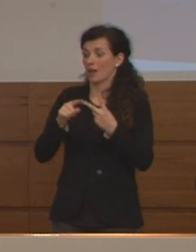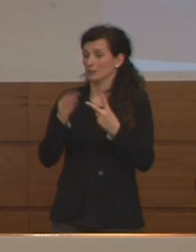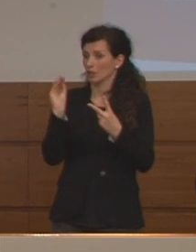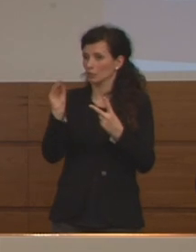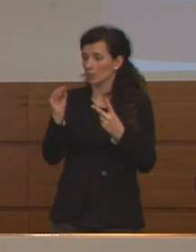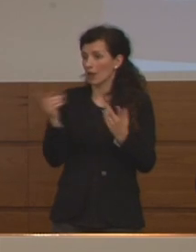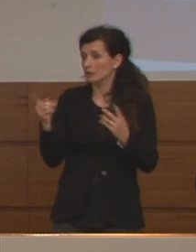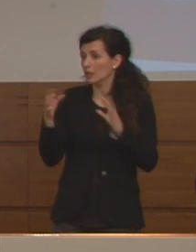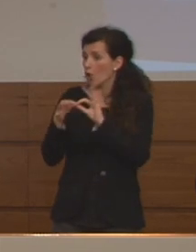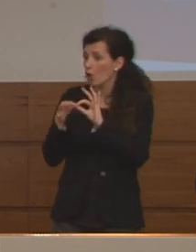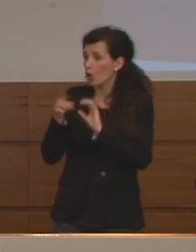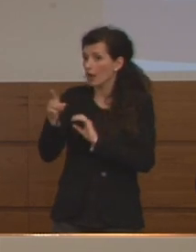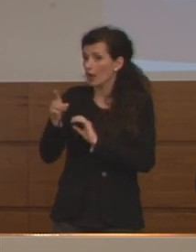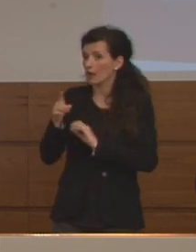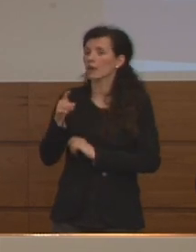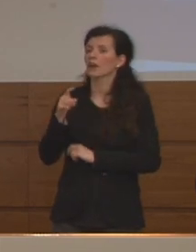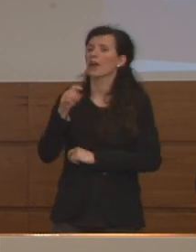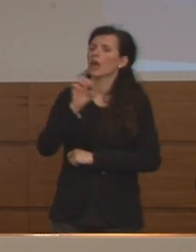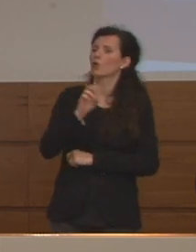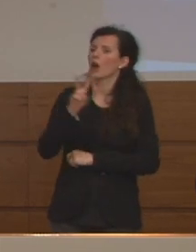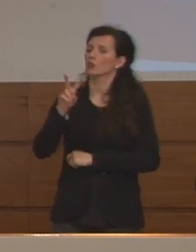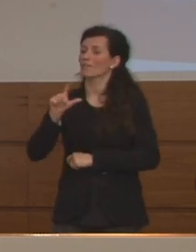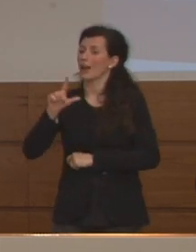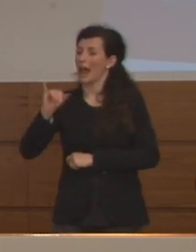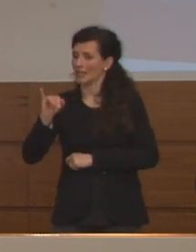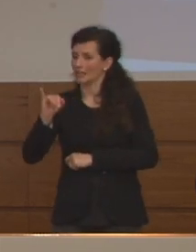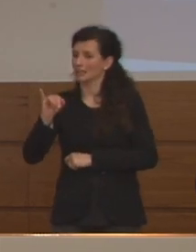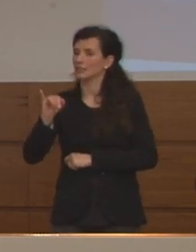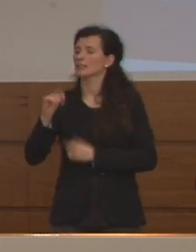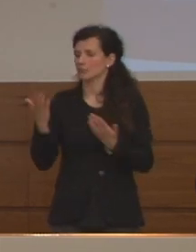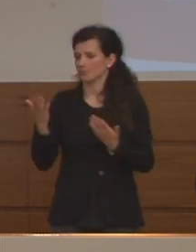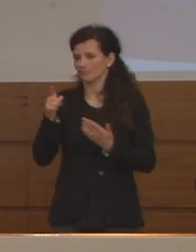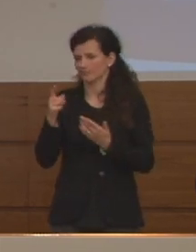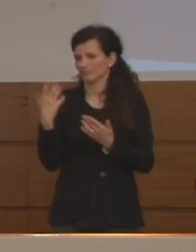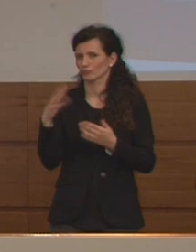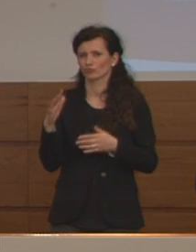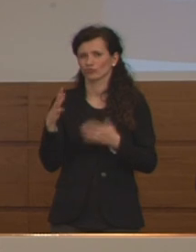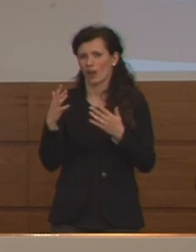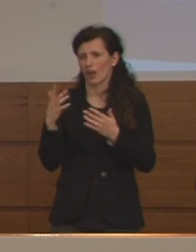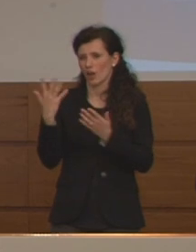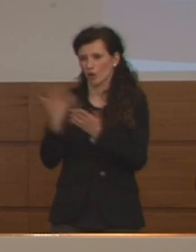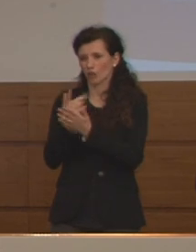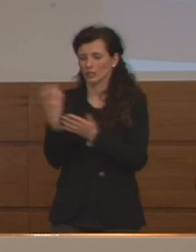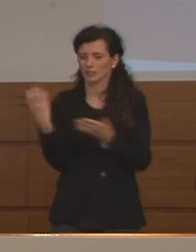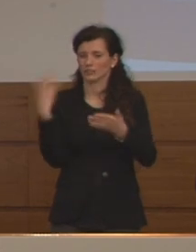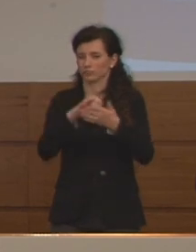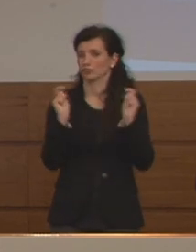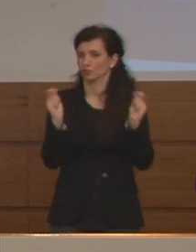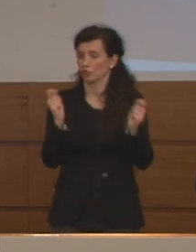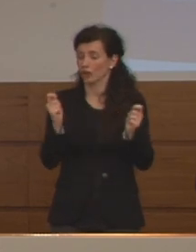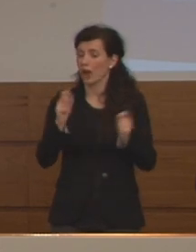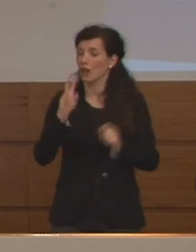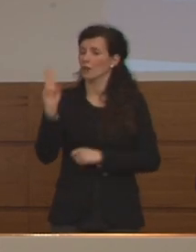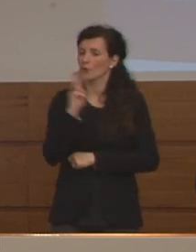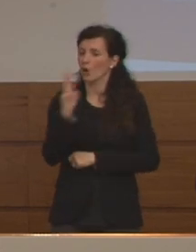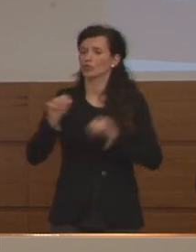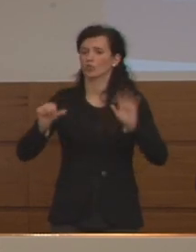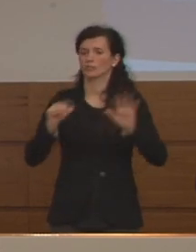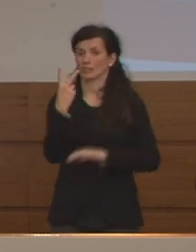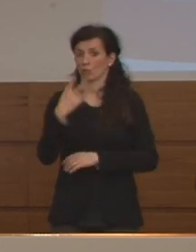forse conosceva che edoardo valli il cui caso è stato sui giornali in questi giorni è purtroppo è morto a 62 anni